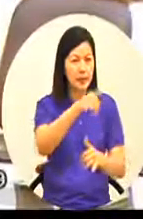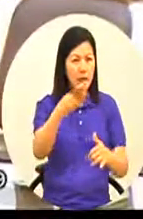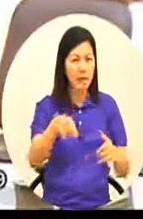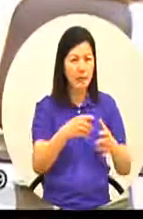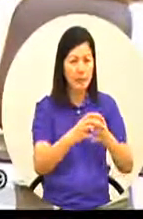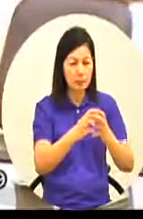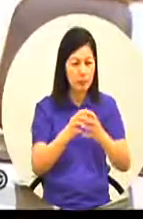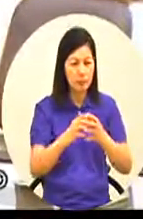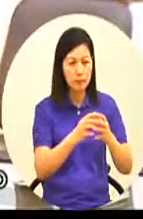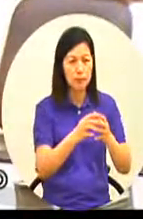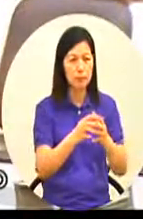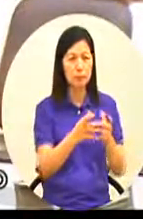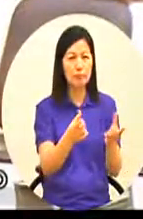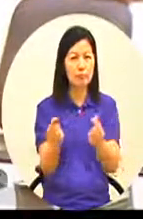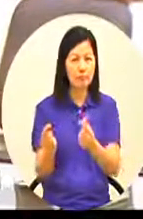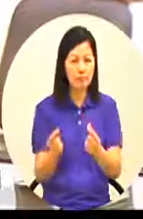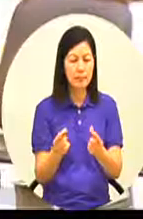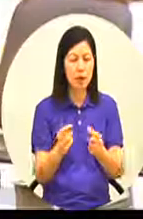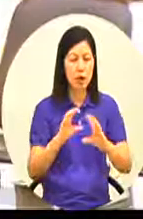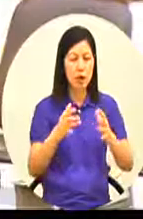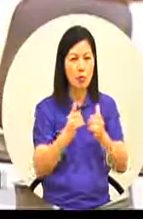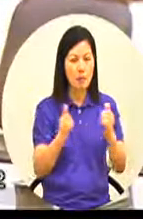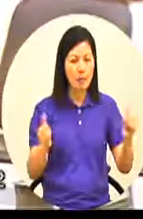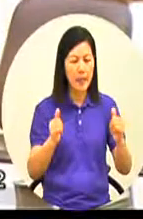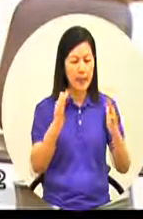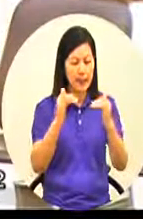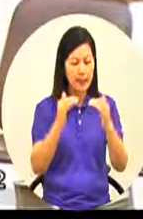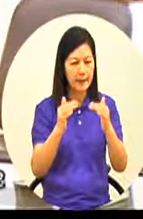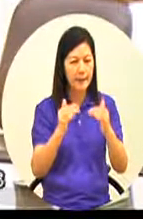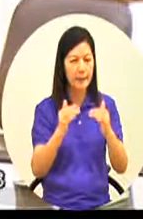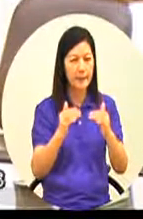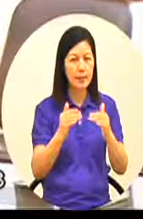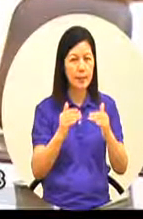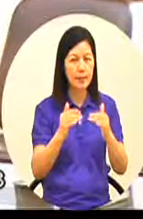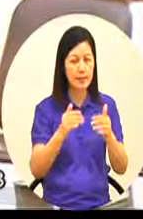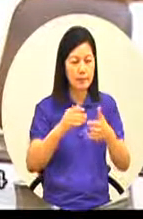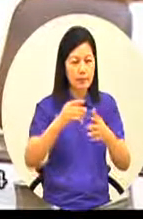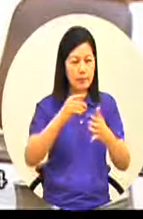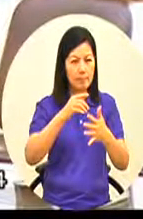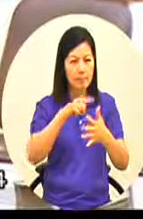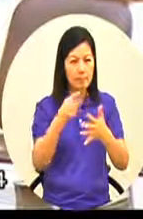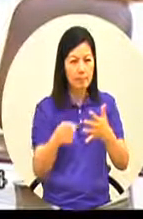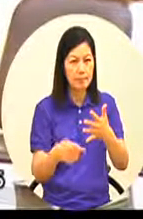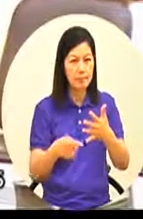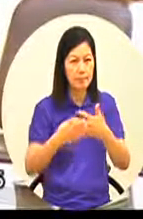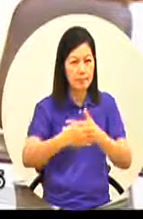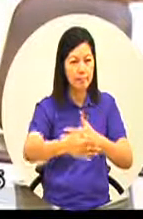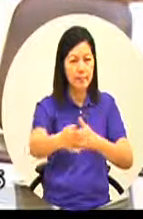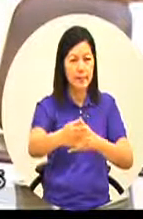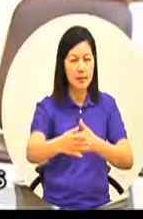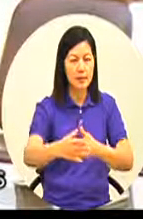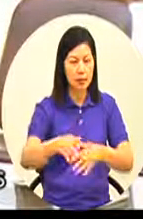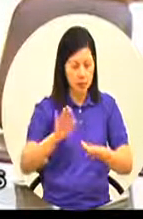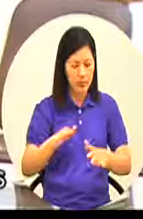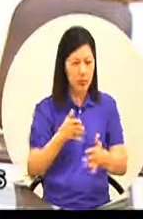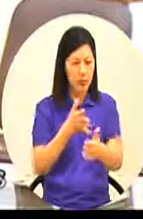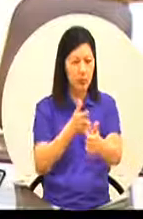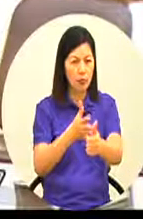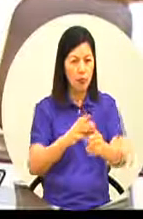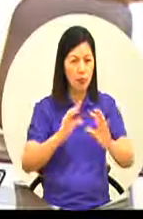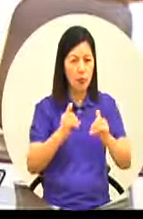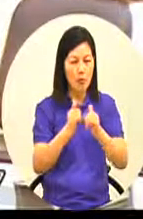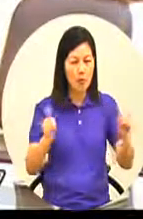好，那呢，国民礼仪奠礼仪式的流程，我请问局长，你知道国